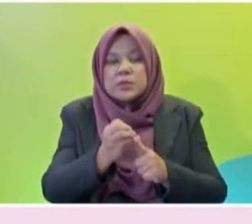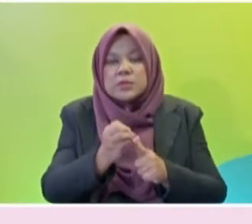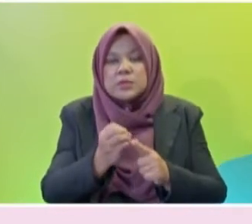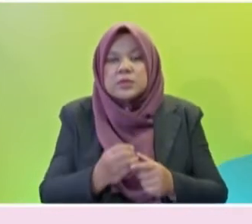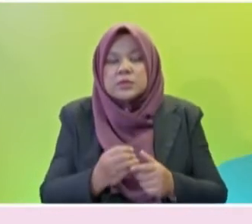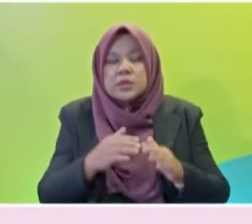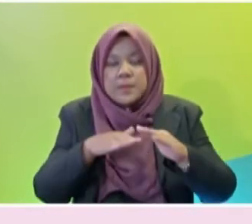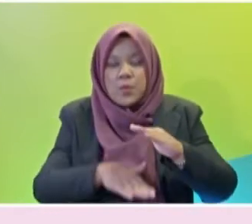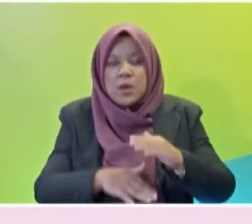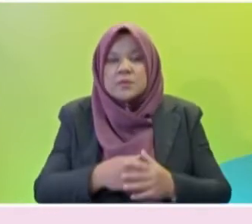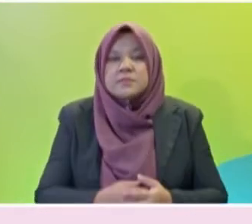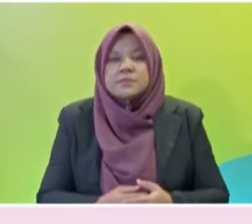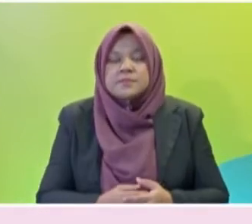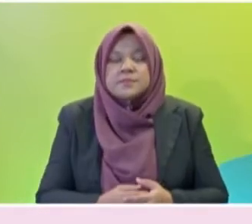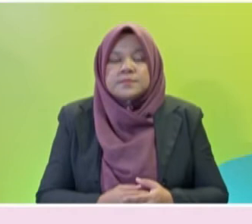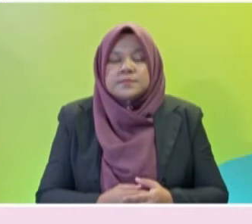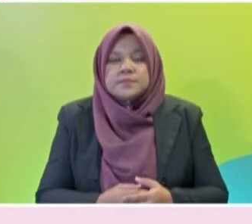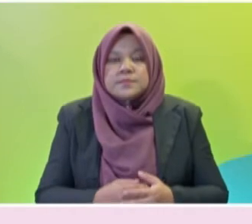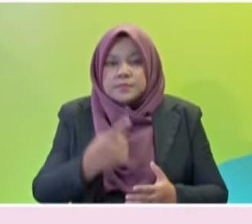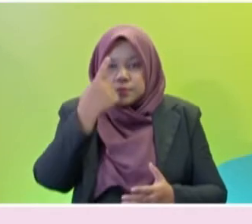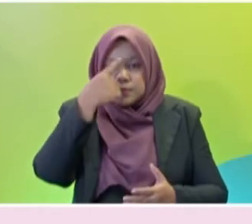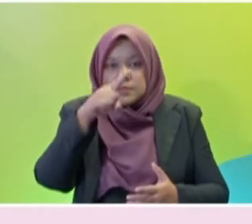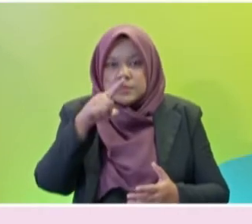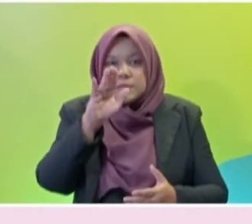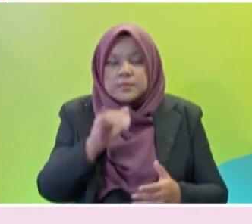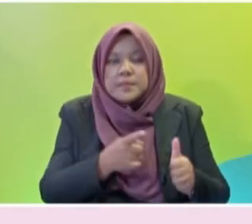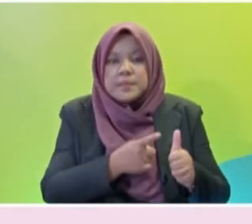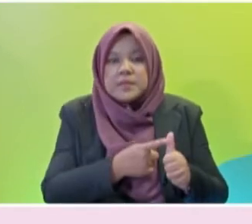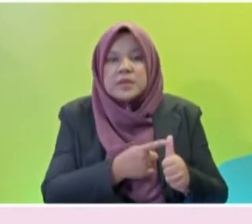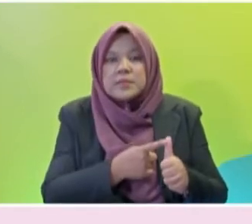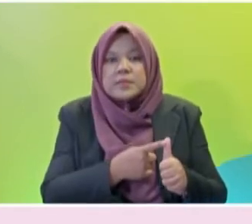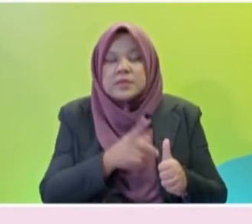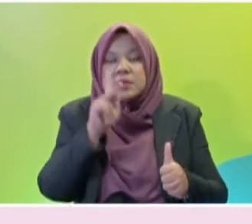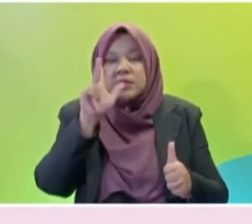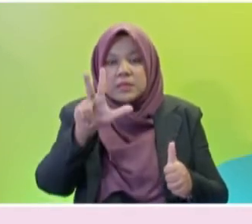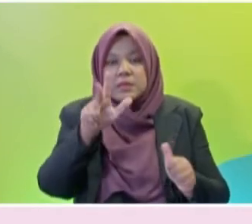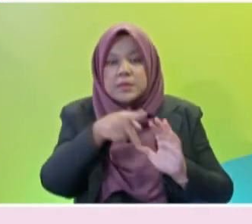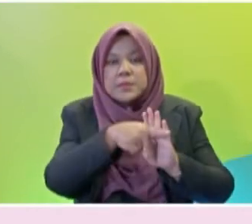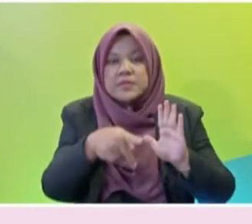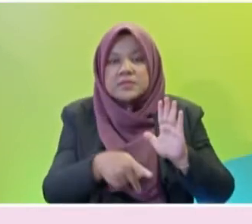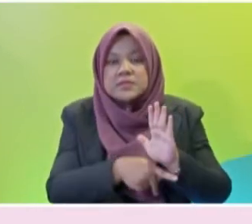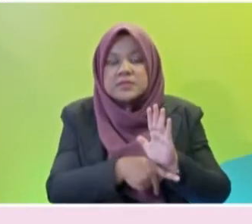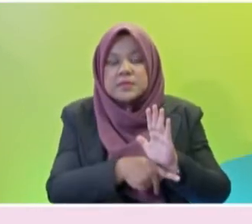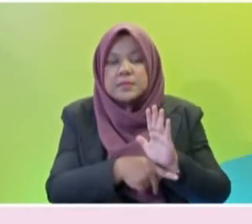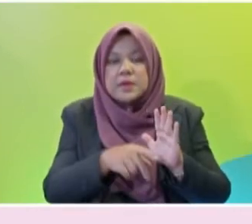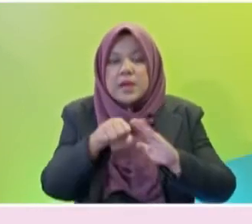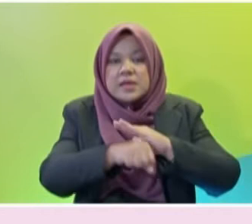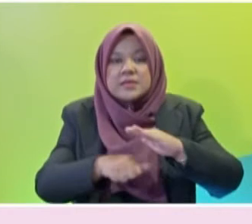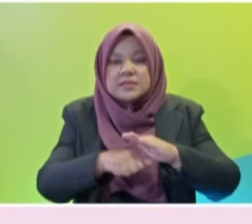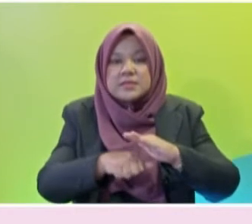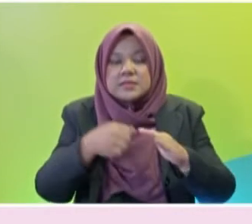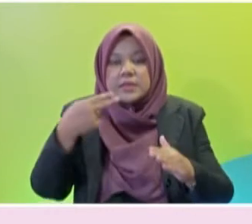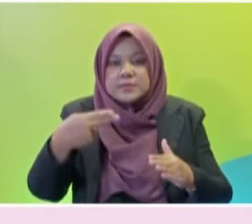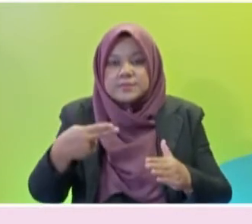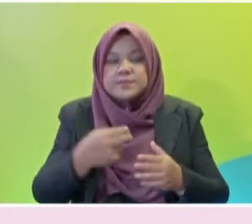atau ditolak ke bawah. Okey, untuk dalam kes yang pertama iaitu 3 prinsip asas dalam sistem jet hidrolik iaitu